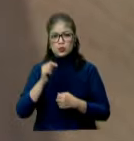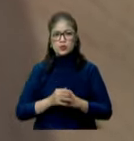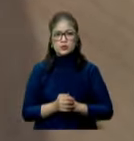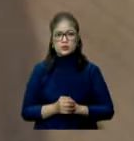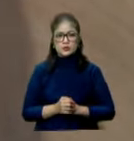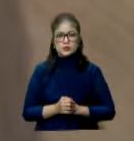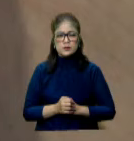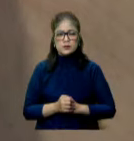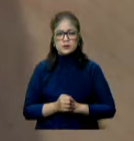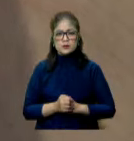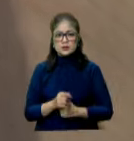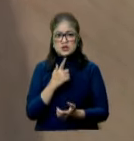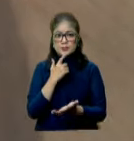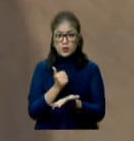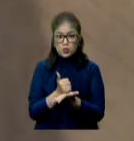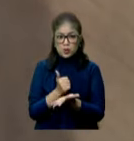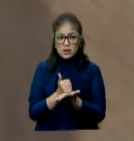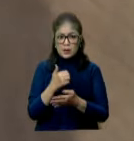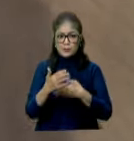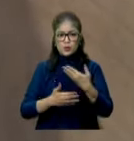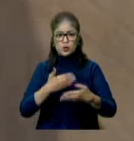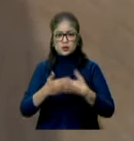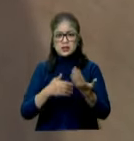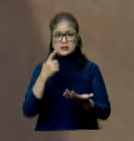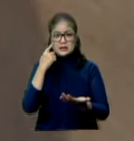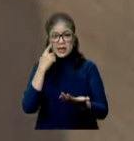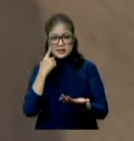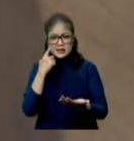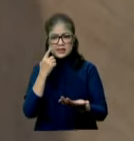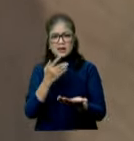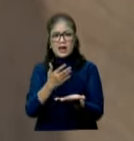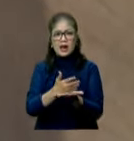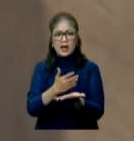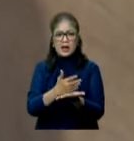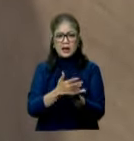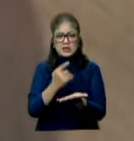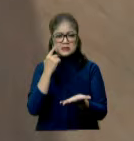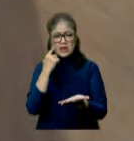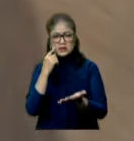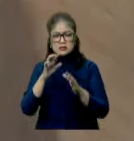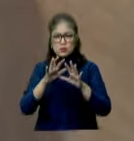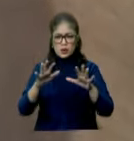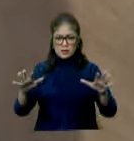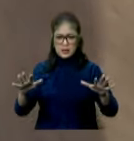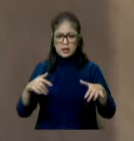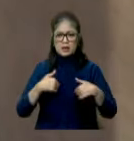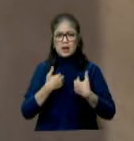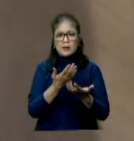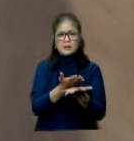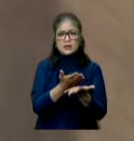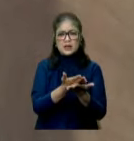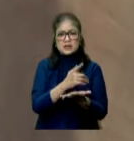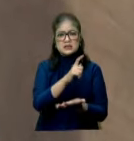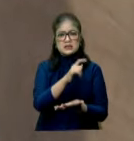Itu lamanya karena dari prosesi saksi-saksinya ini. Saksinya terlalu banyak, kayak minta, saya minta salinan C1